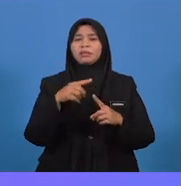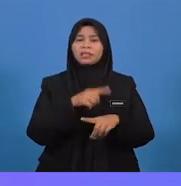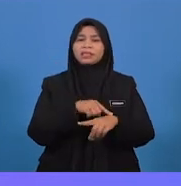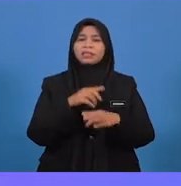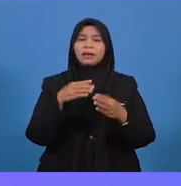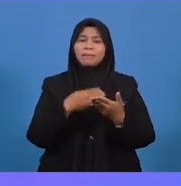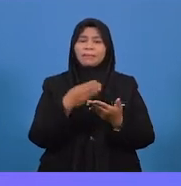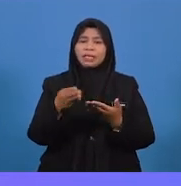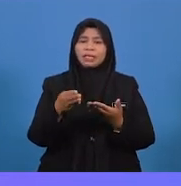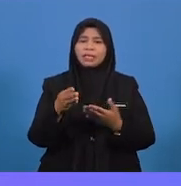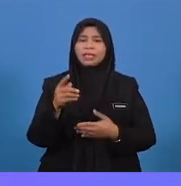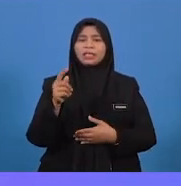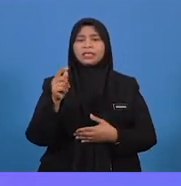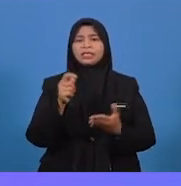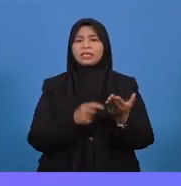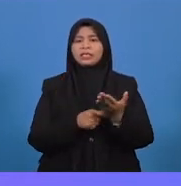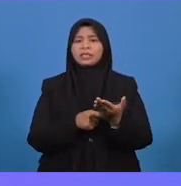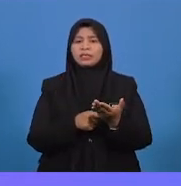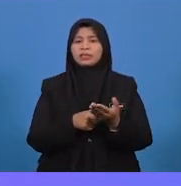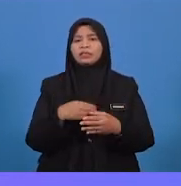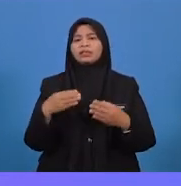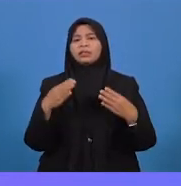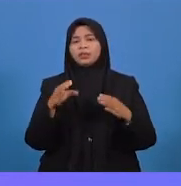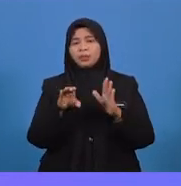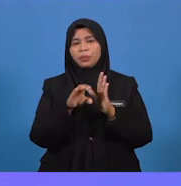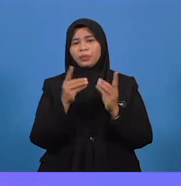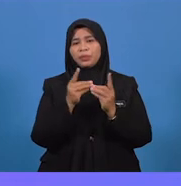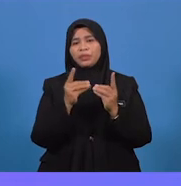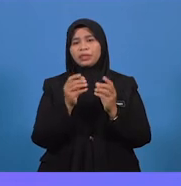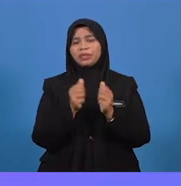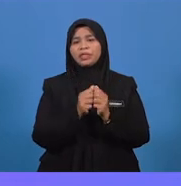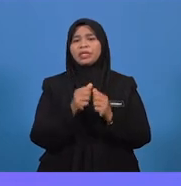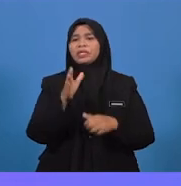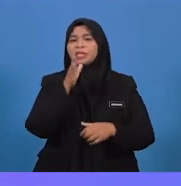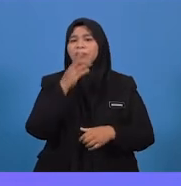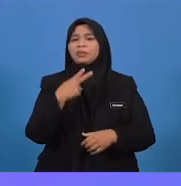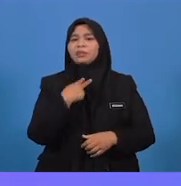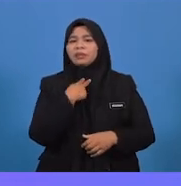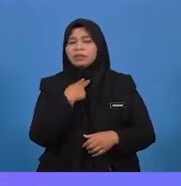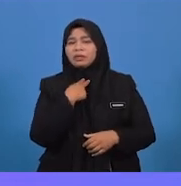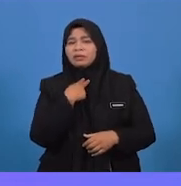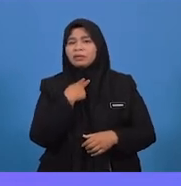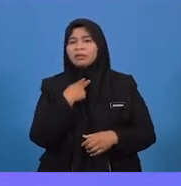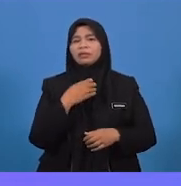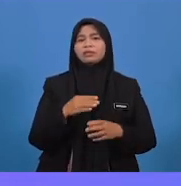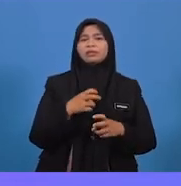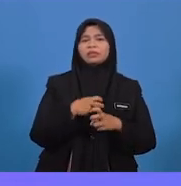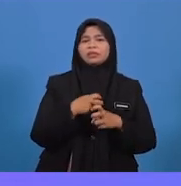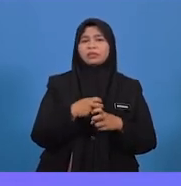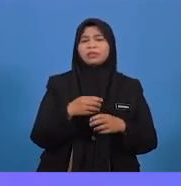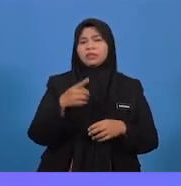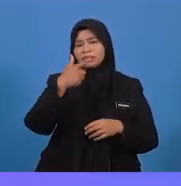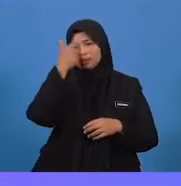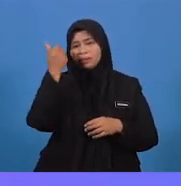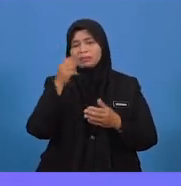membeli tiket LRT, kamu melihat ada seorang ibu mengandung terkial-kial membeli tiket kerana terpaksa